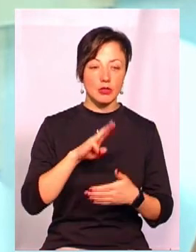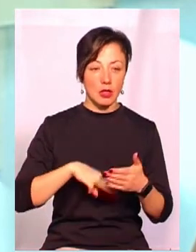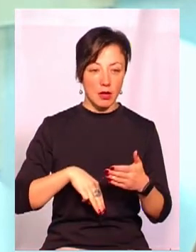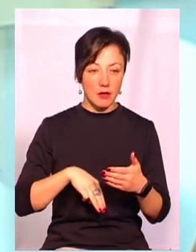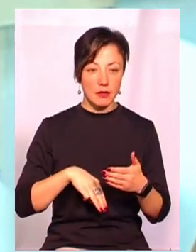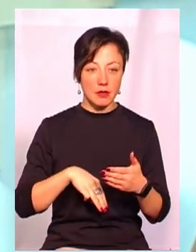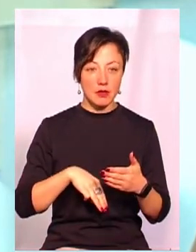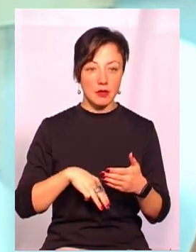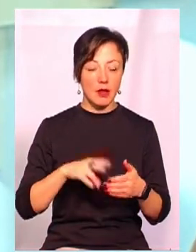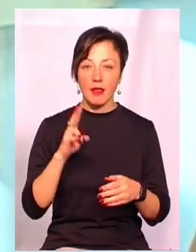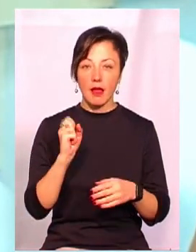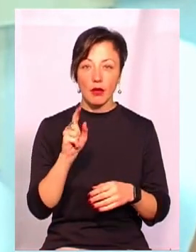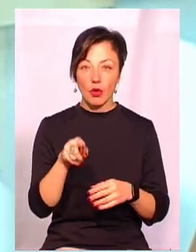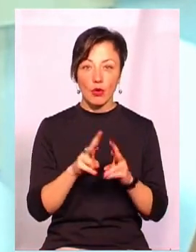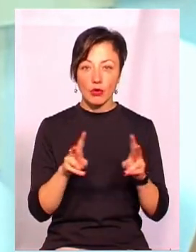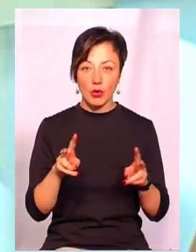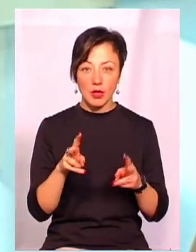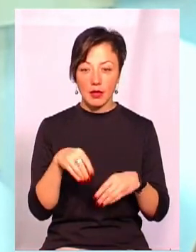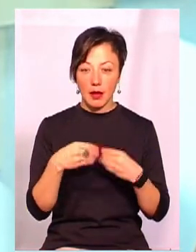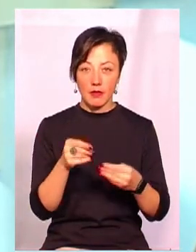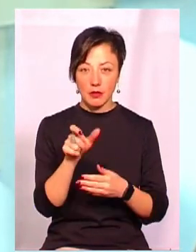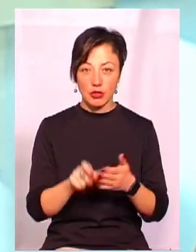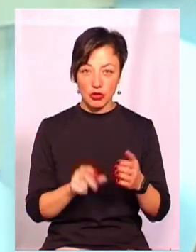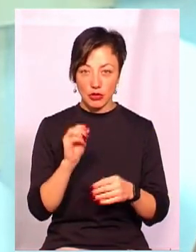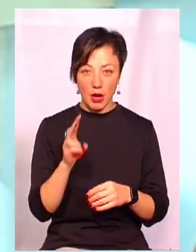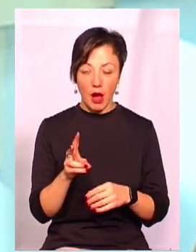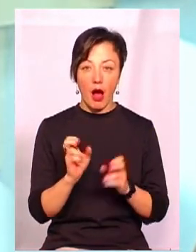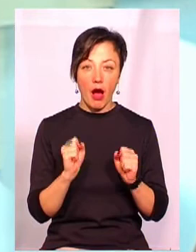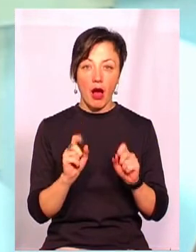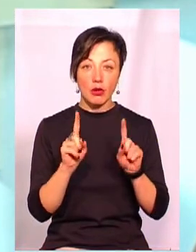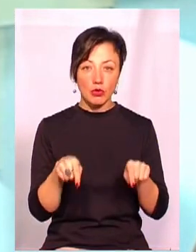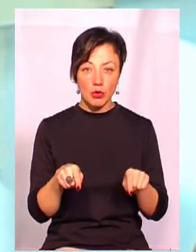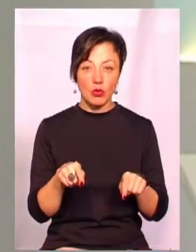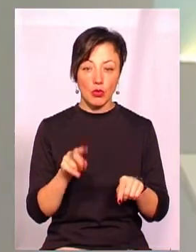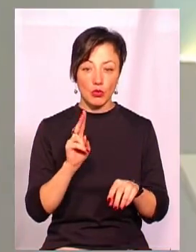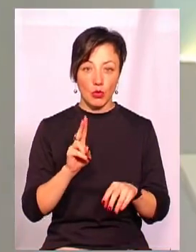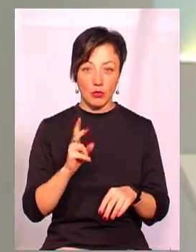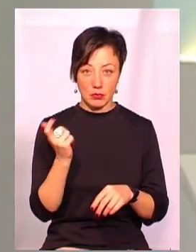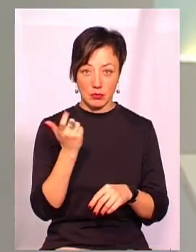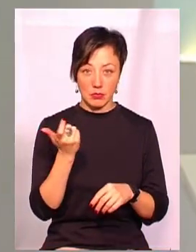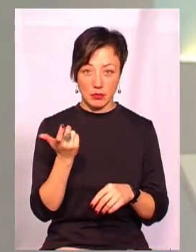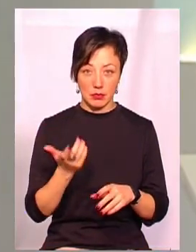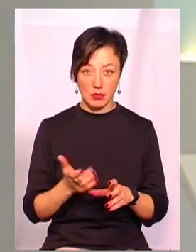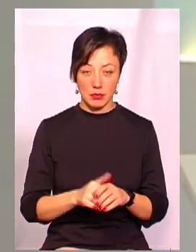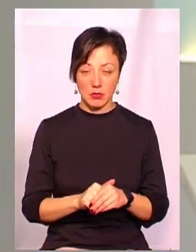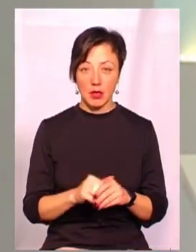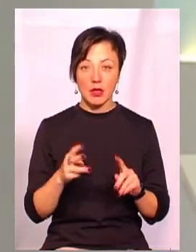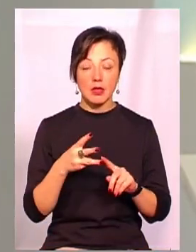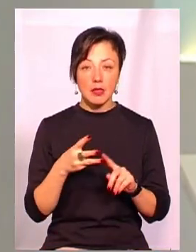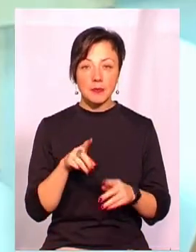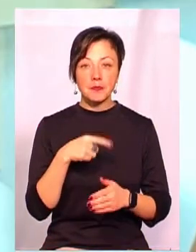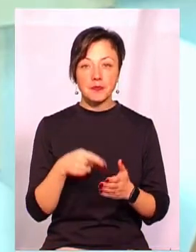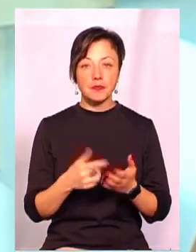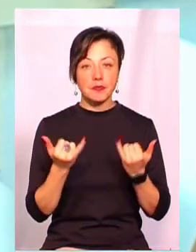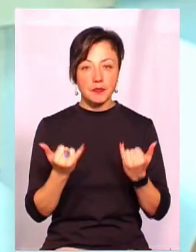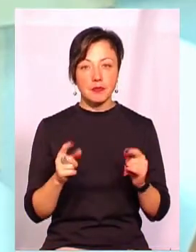штрафи накладаються не на того, хто не вибив чек, а на роботодавця. І третє питання,